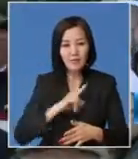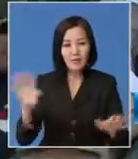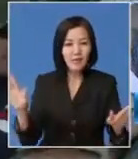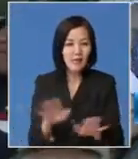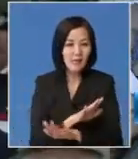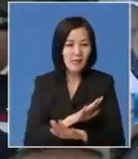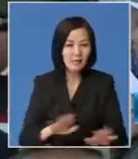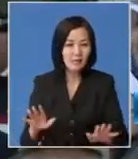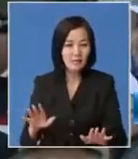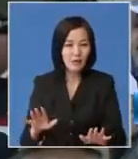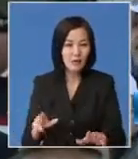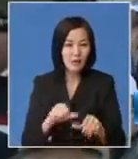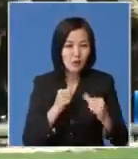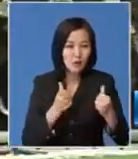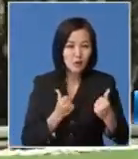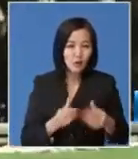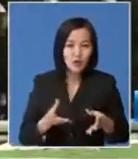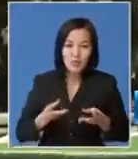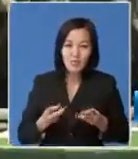елжіретті, тебірентті.